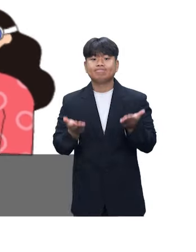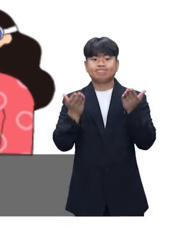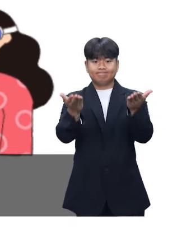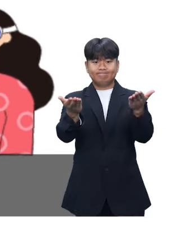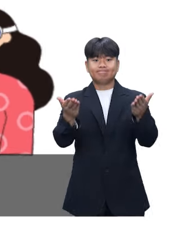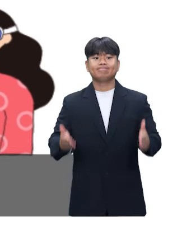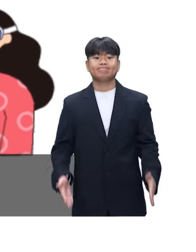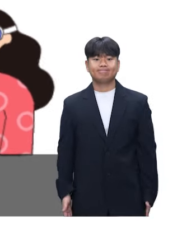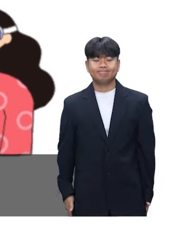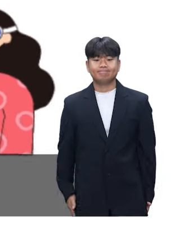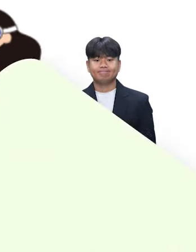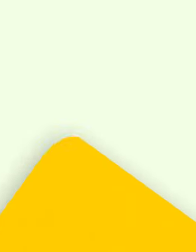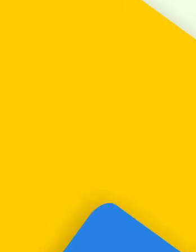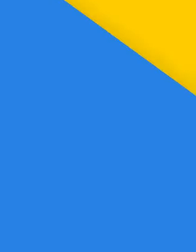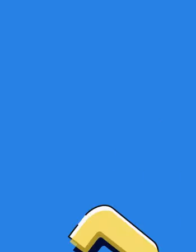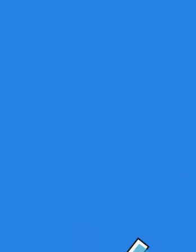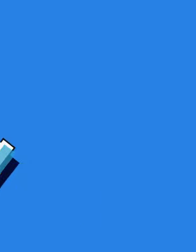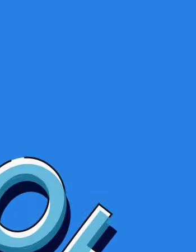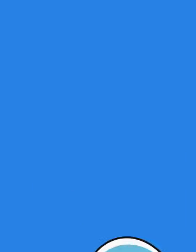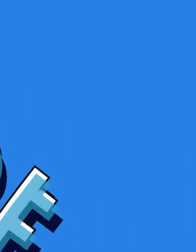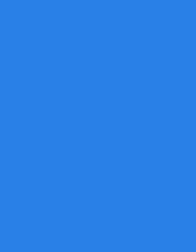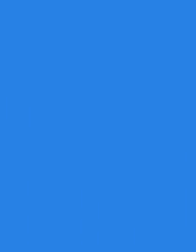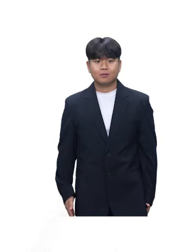3분 안양에서 전해드립니다.